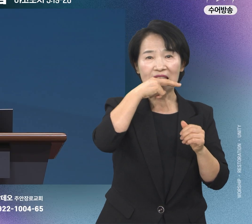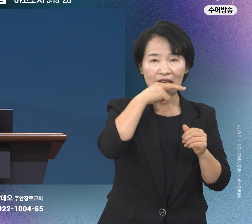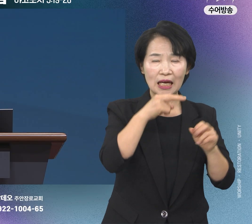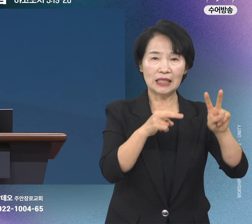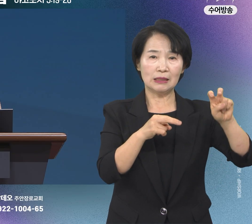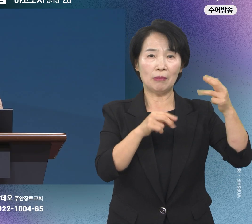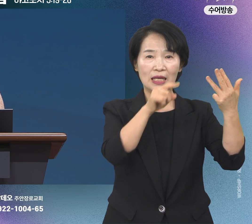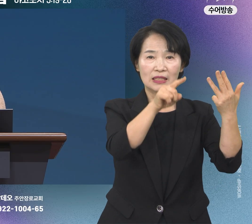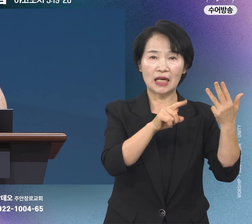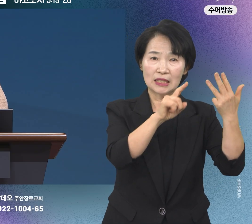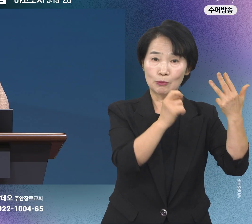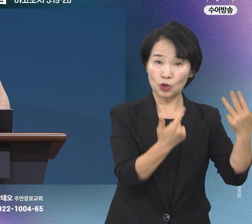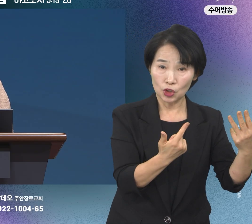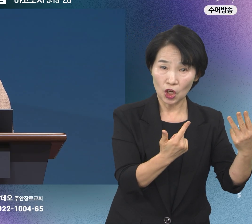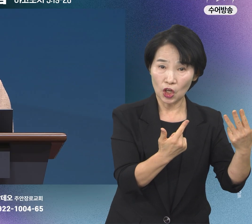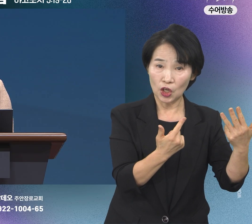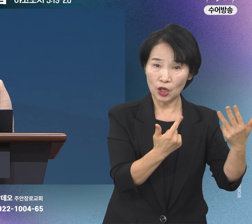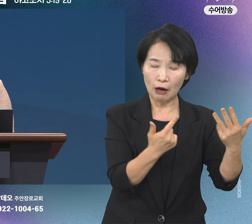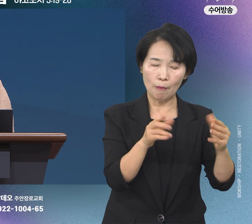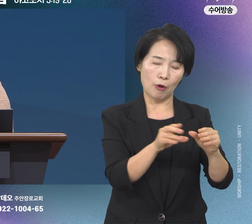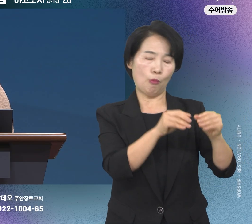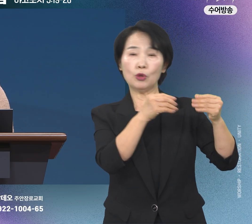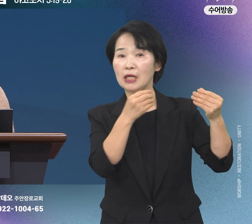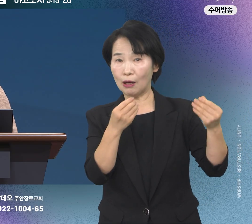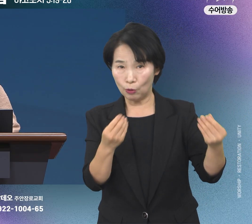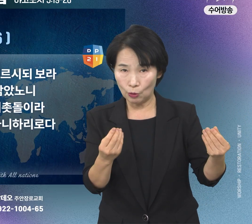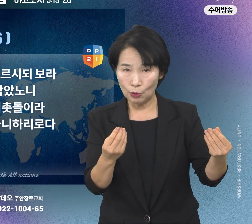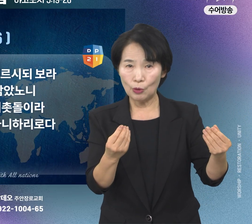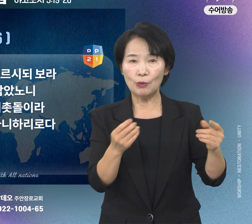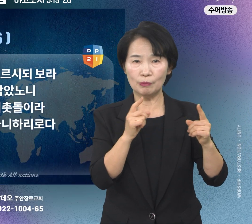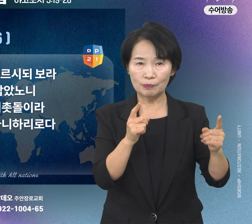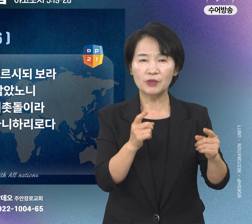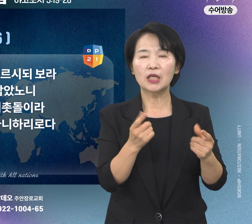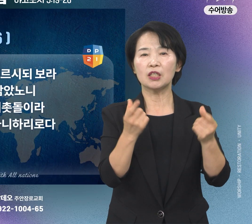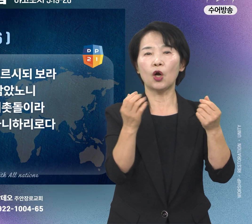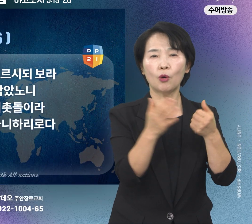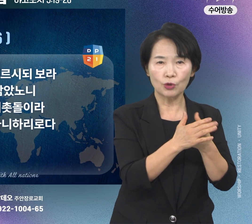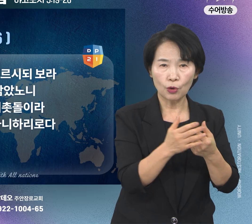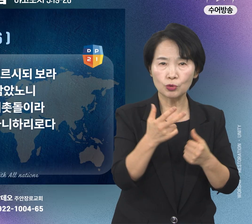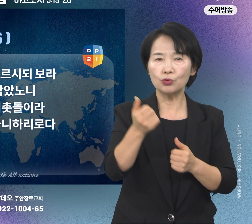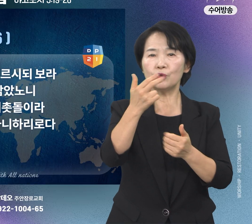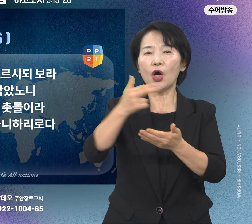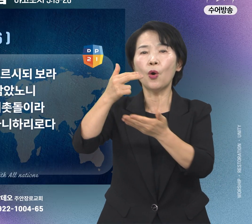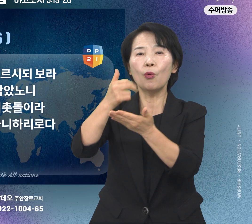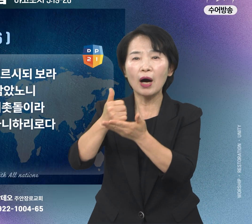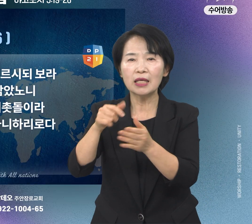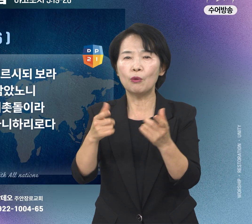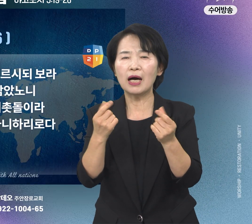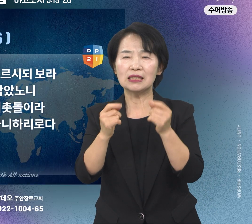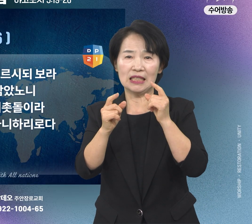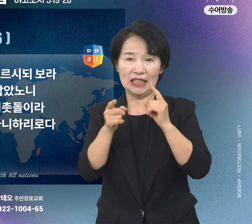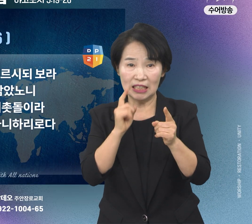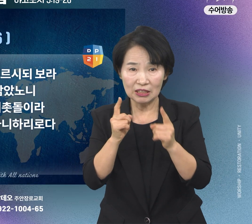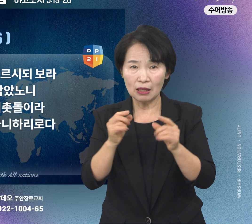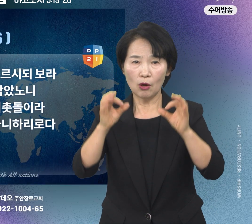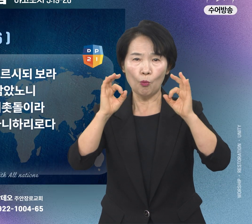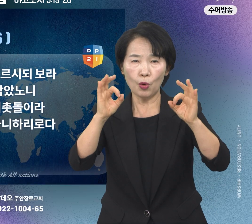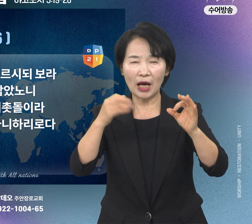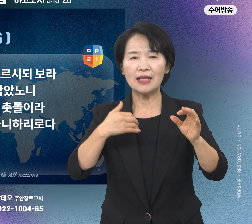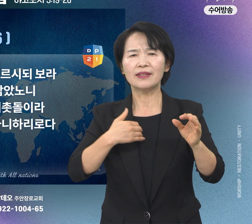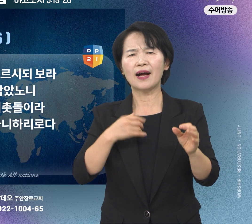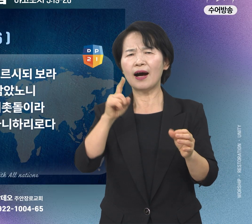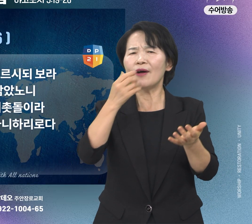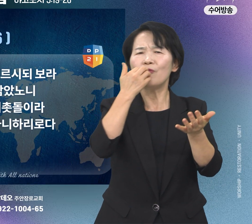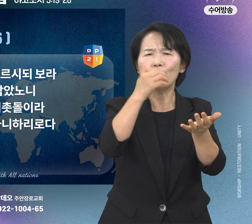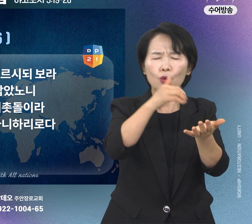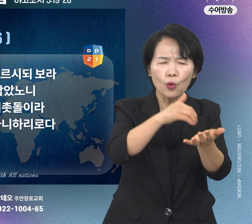28장 16절에 이제 한번 펴보자고 하는데, 이런 말씀이 있습니다. 그러므로 주 여호와께서 이같이 이르시되, 보라, 내가